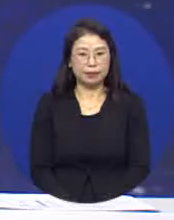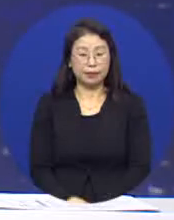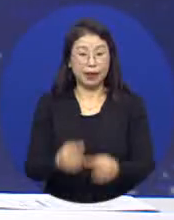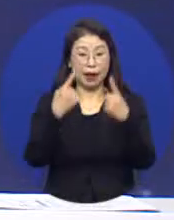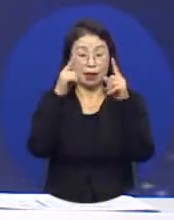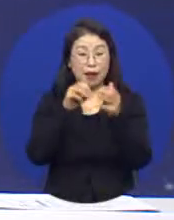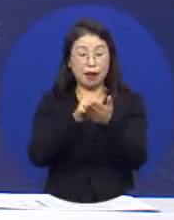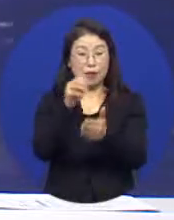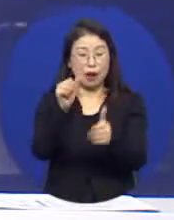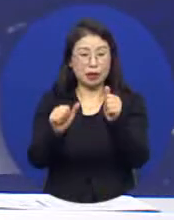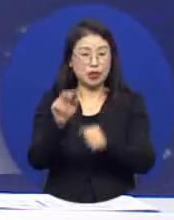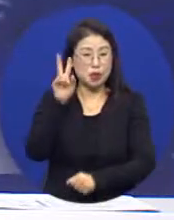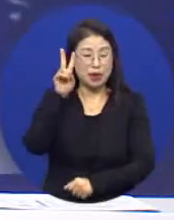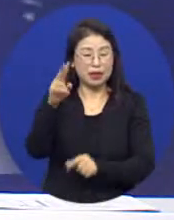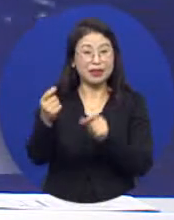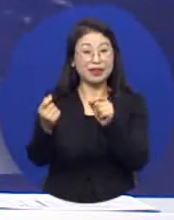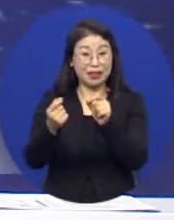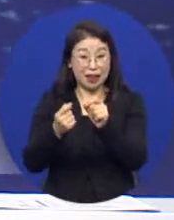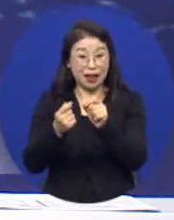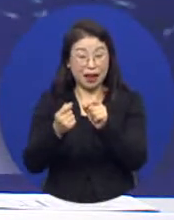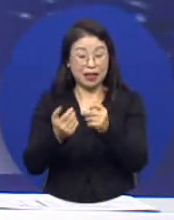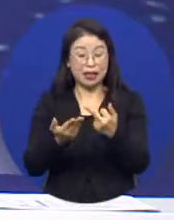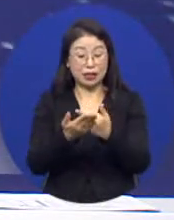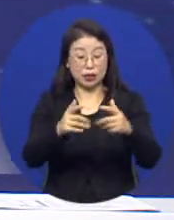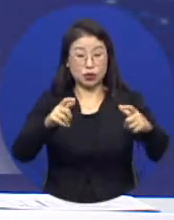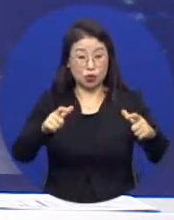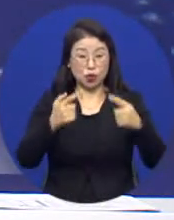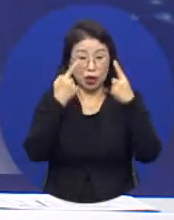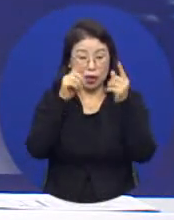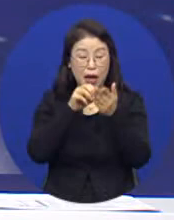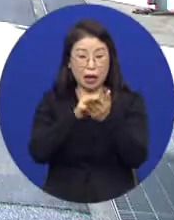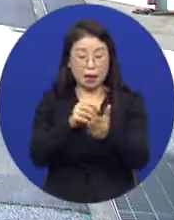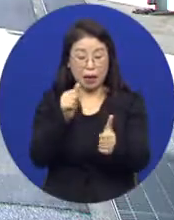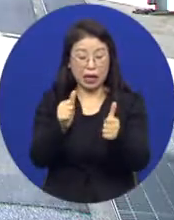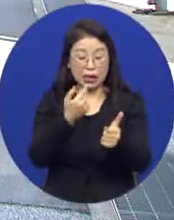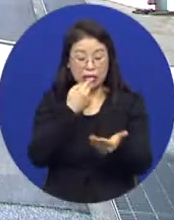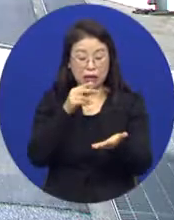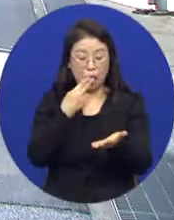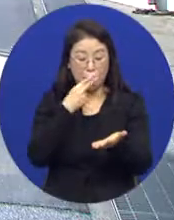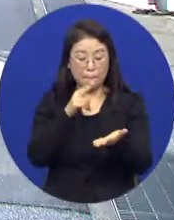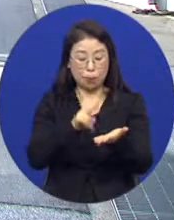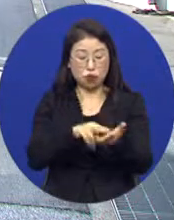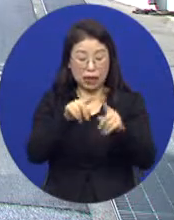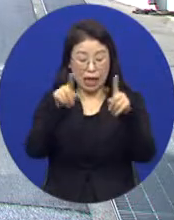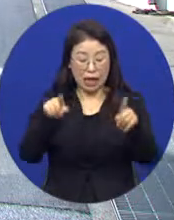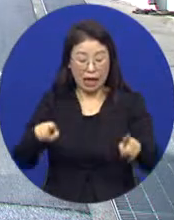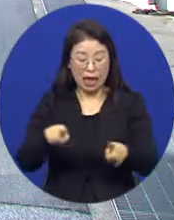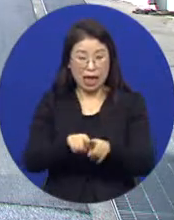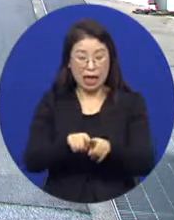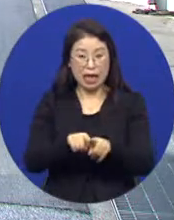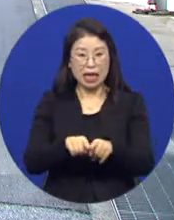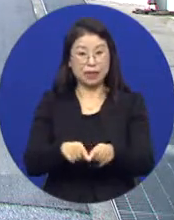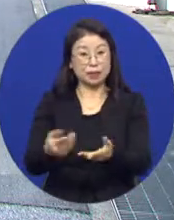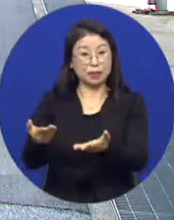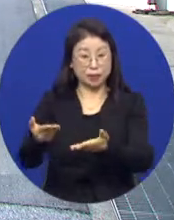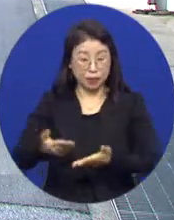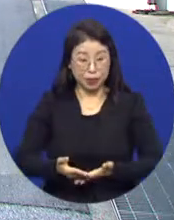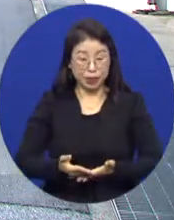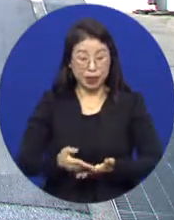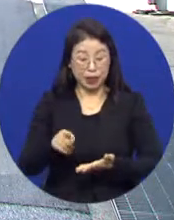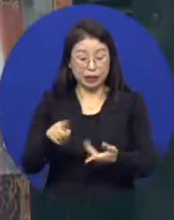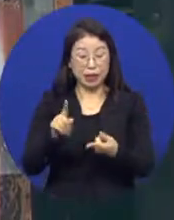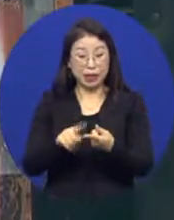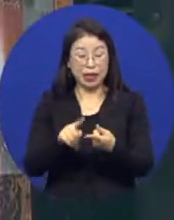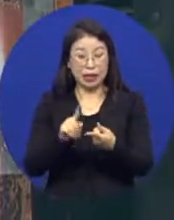대입 수능 시험이 이틀 앞으로 다가온 가운데 제주 지역에 수능 시험지와 답안지가 도착했습니다. 수능